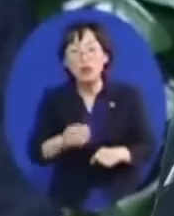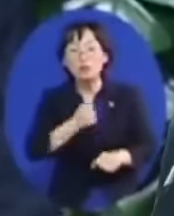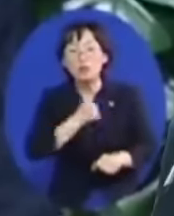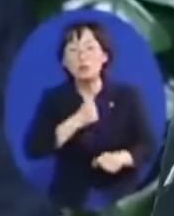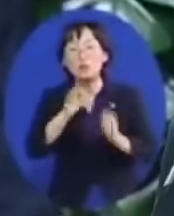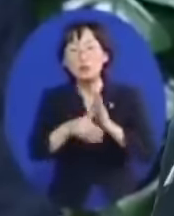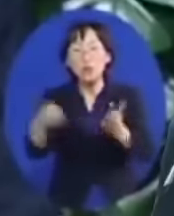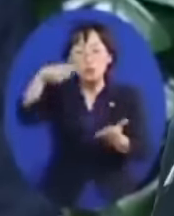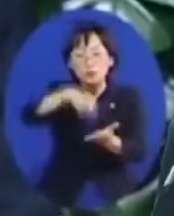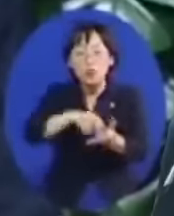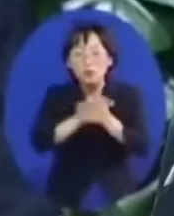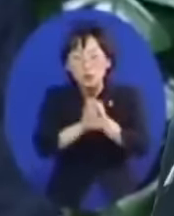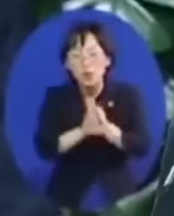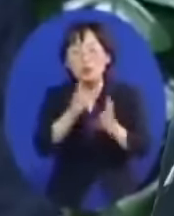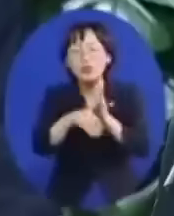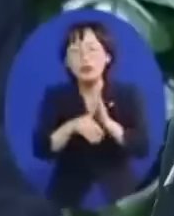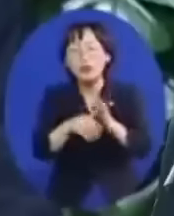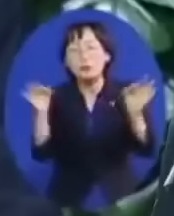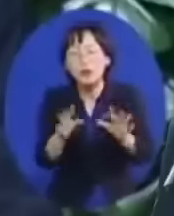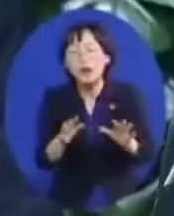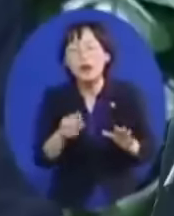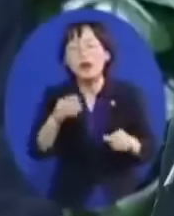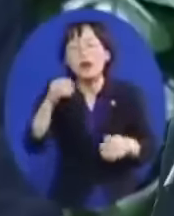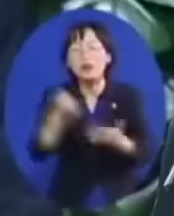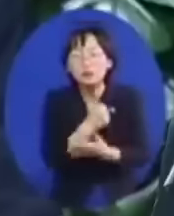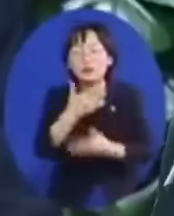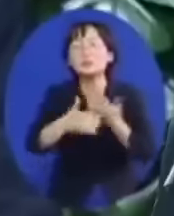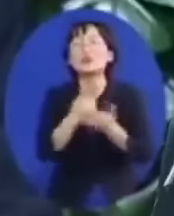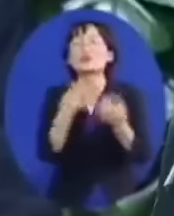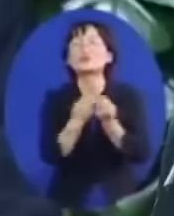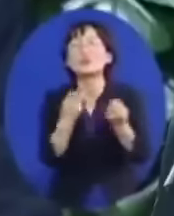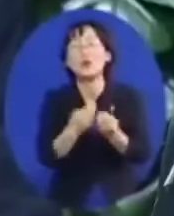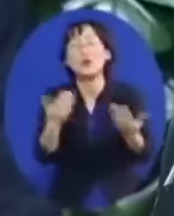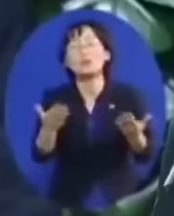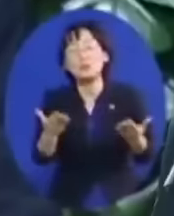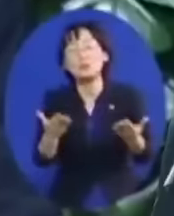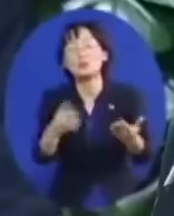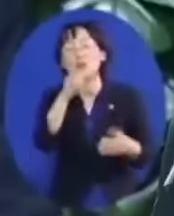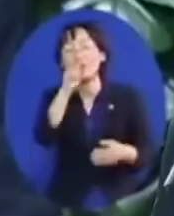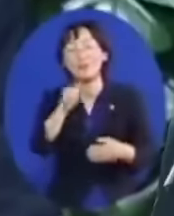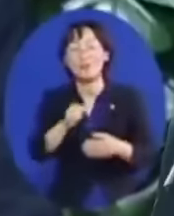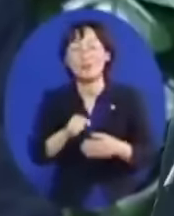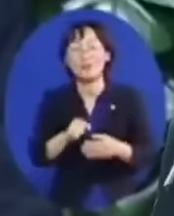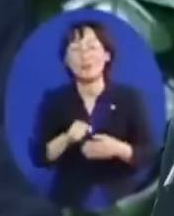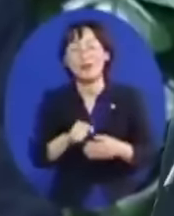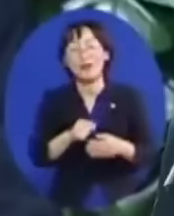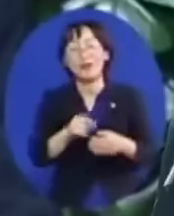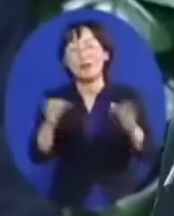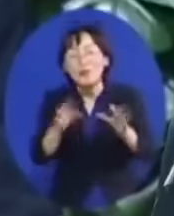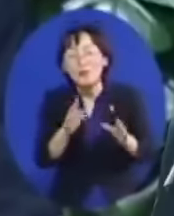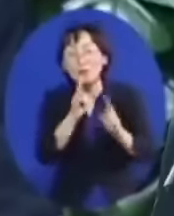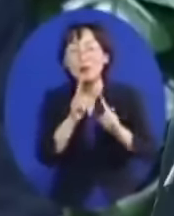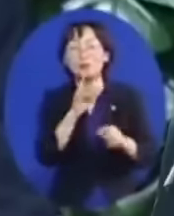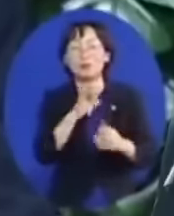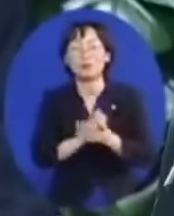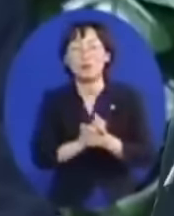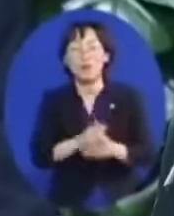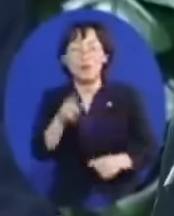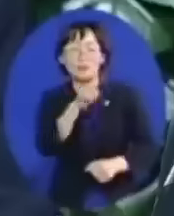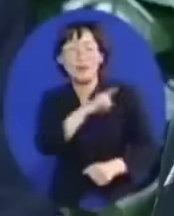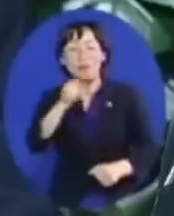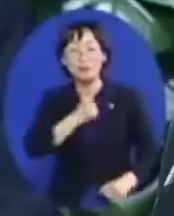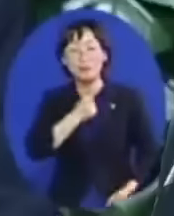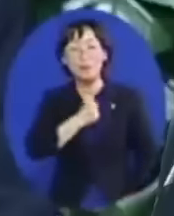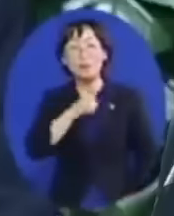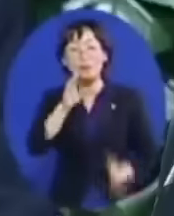기도해도 외마디 소리밖에 안 나옵니다. 아이고 하나님 어떻게 할까요? 어찌하면 좋습니까? 외마디 소리밖에 안 나옵니다. 제일